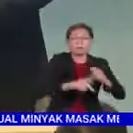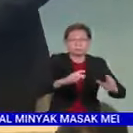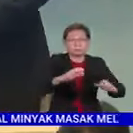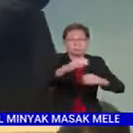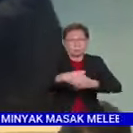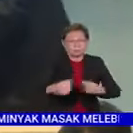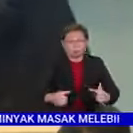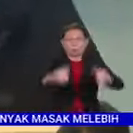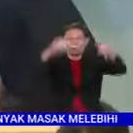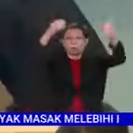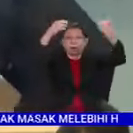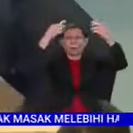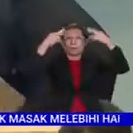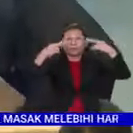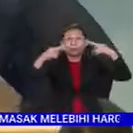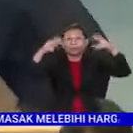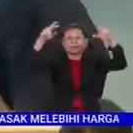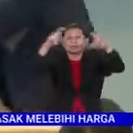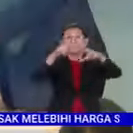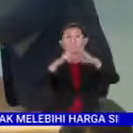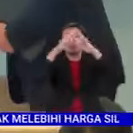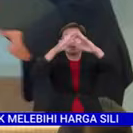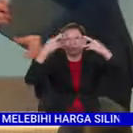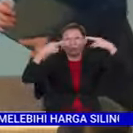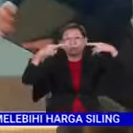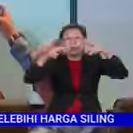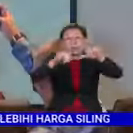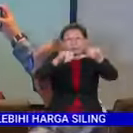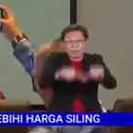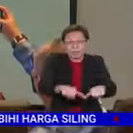kondominium Admiral Residence di Melaka.